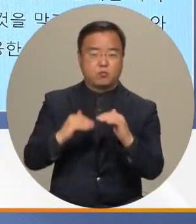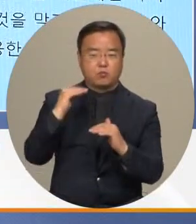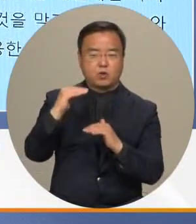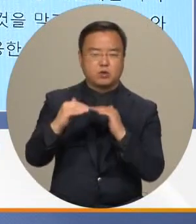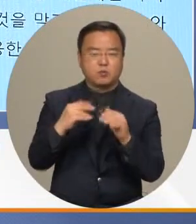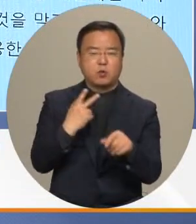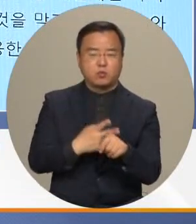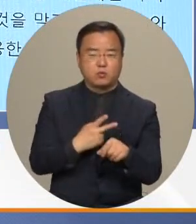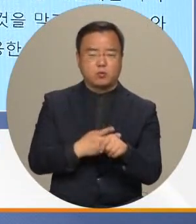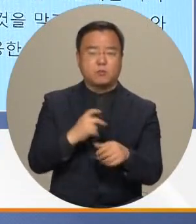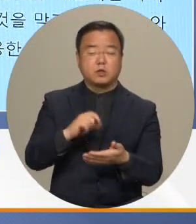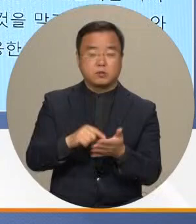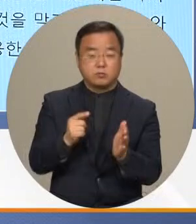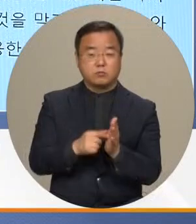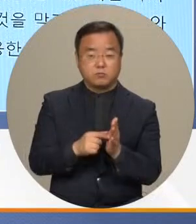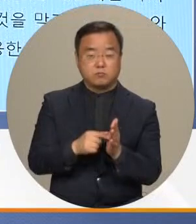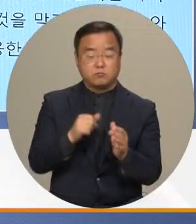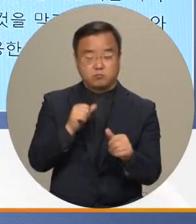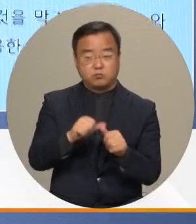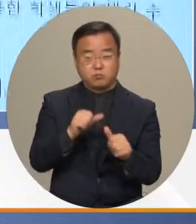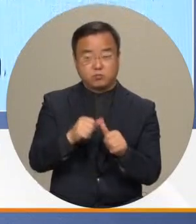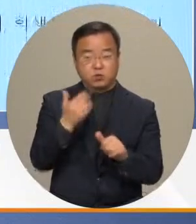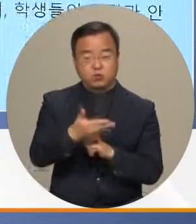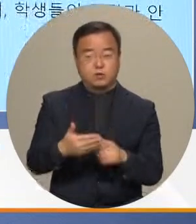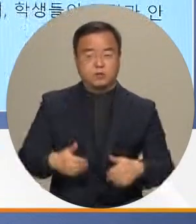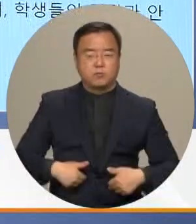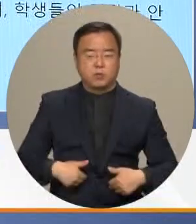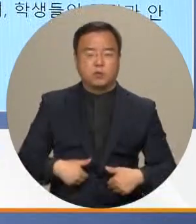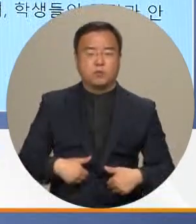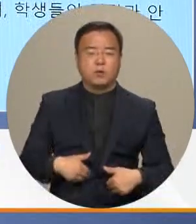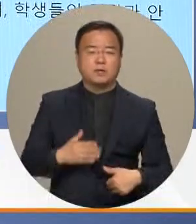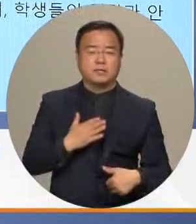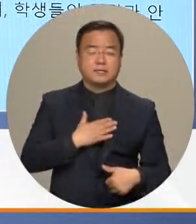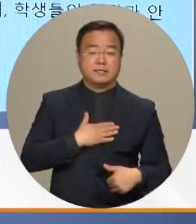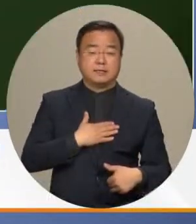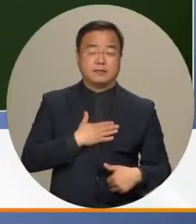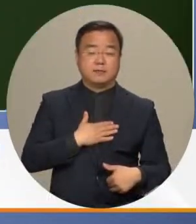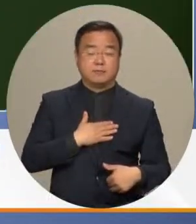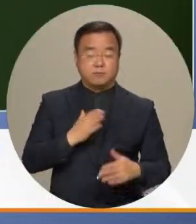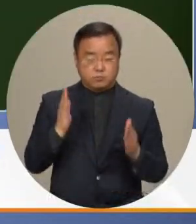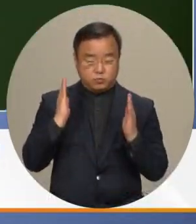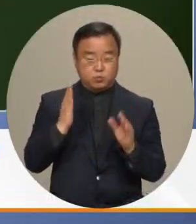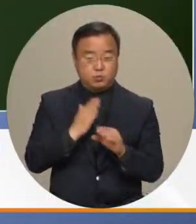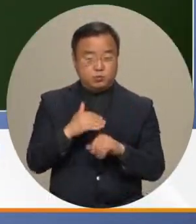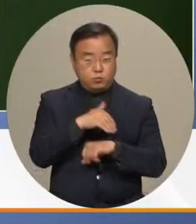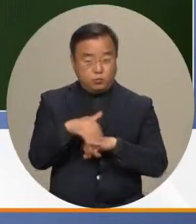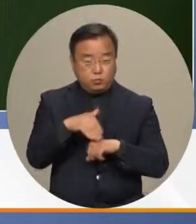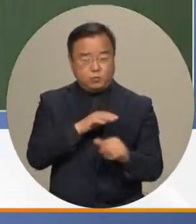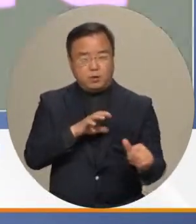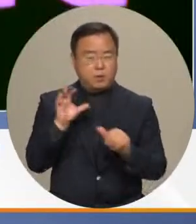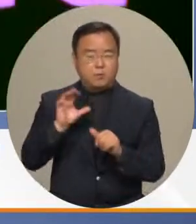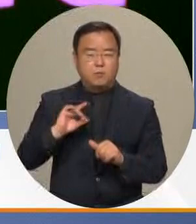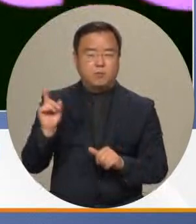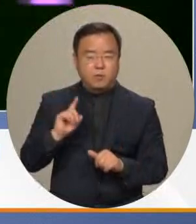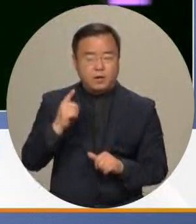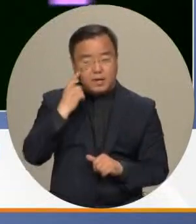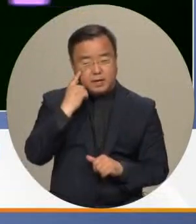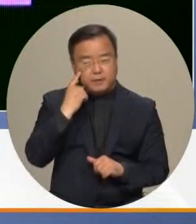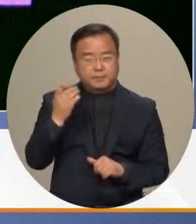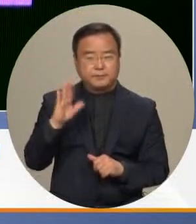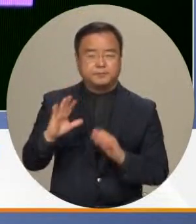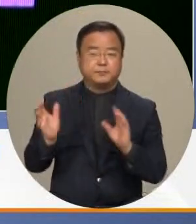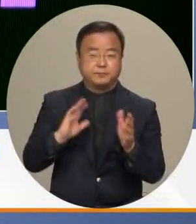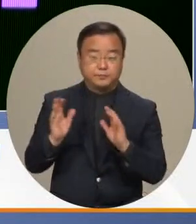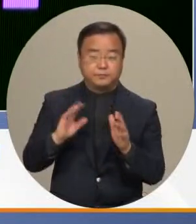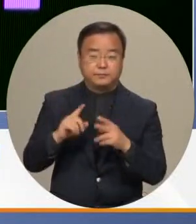적절한 발문을 통해서 도와주는 거예요 제가 직접 그 수업에 어떻게 설계할 수 있을까 여러가지로 활용을 해봤는데 토론